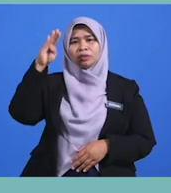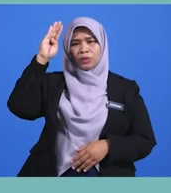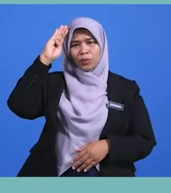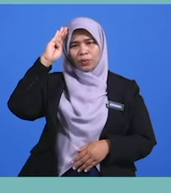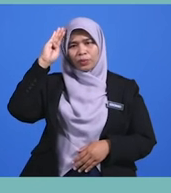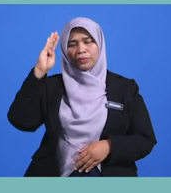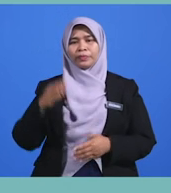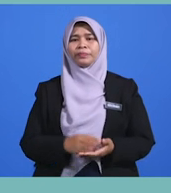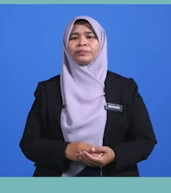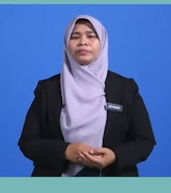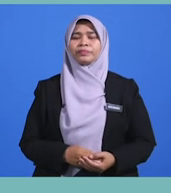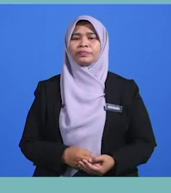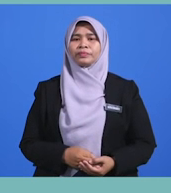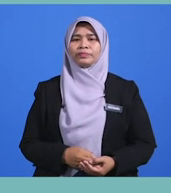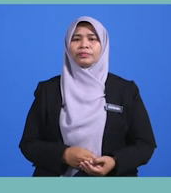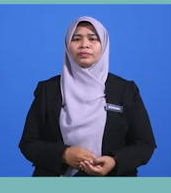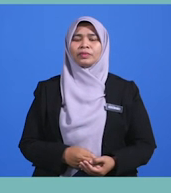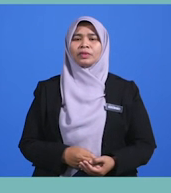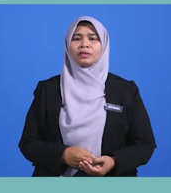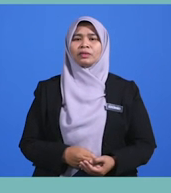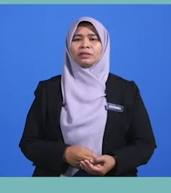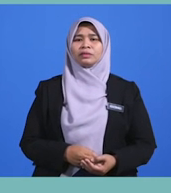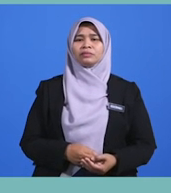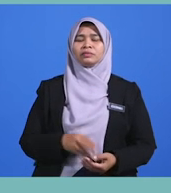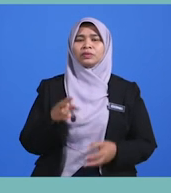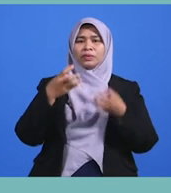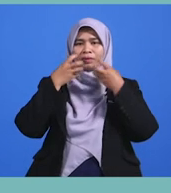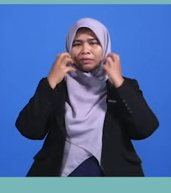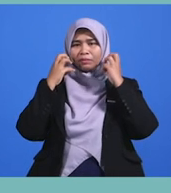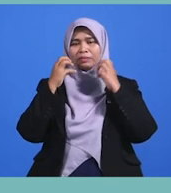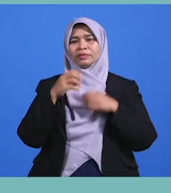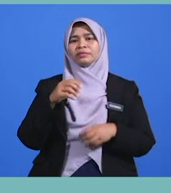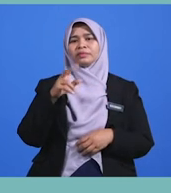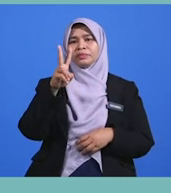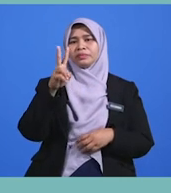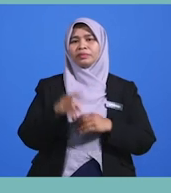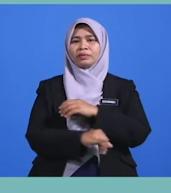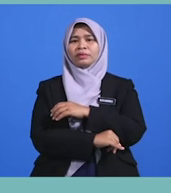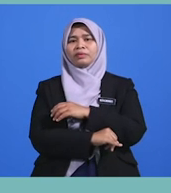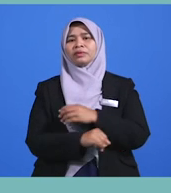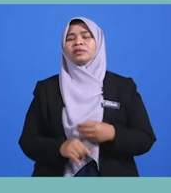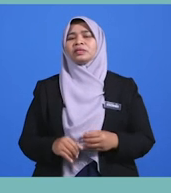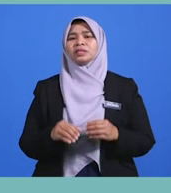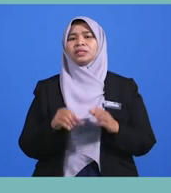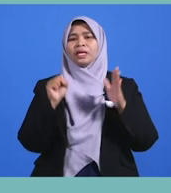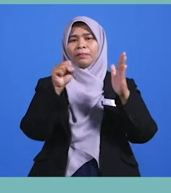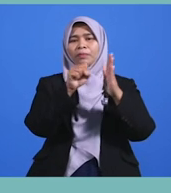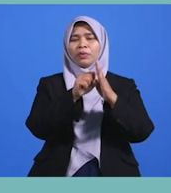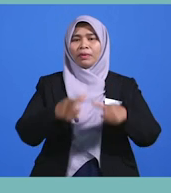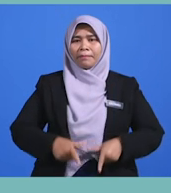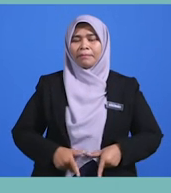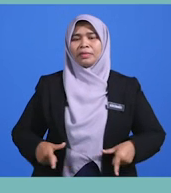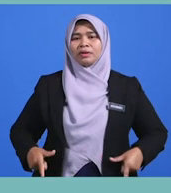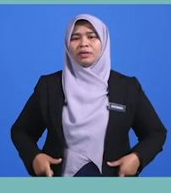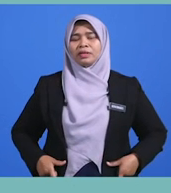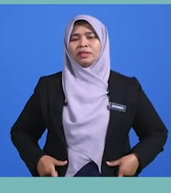Melayu tidak bersekutu. 2 harimau di kiri dan kanan, ia merupakan simbol keberanian yang perlu